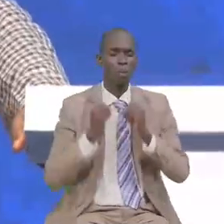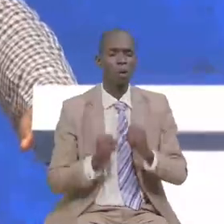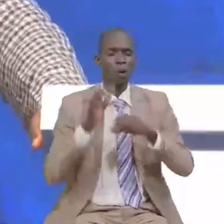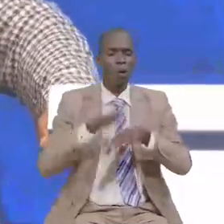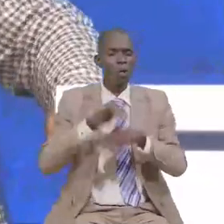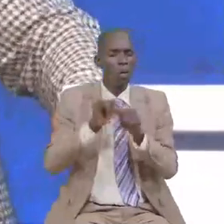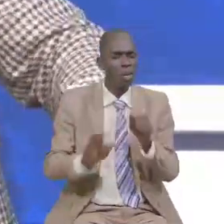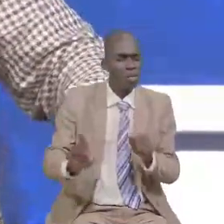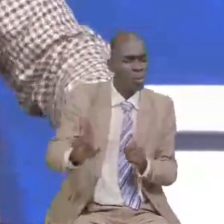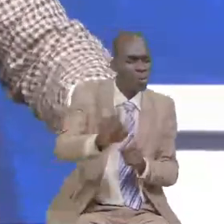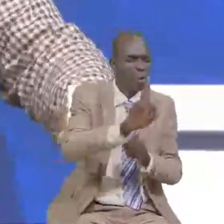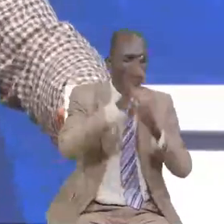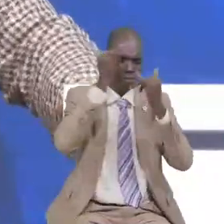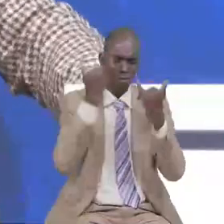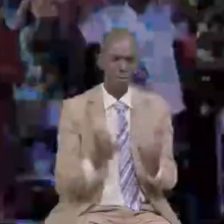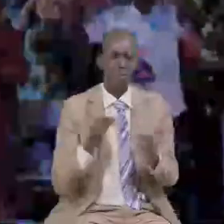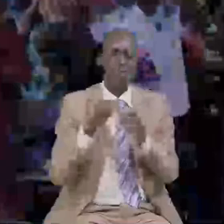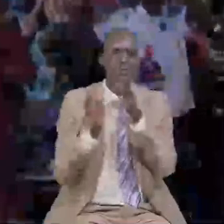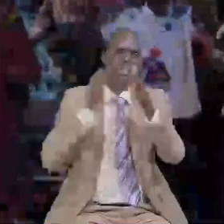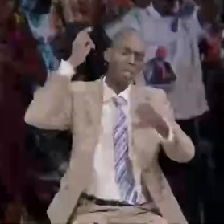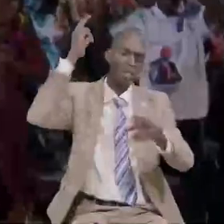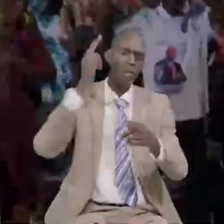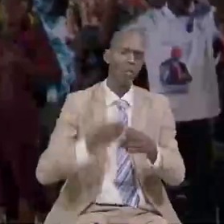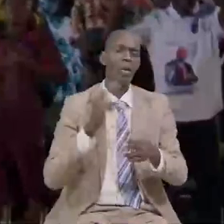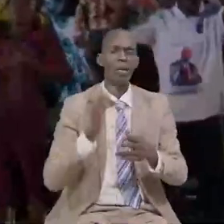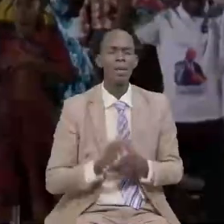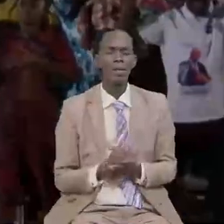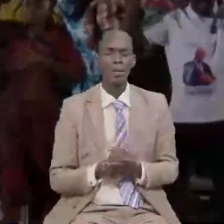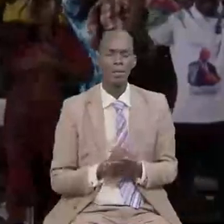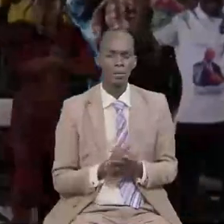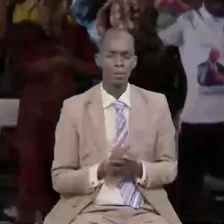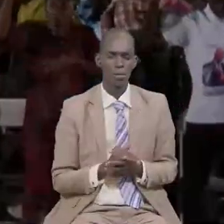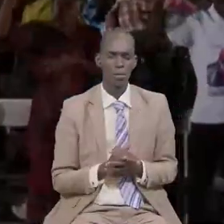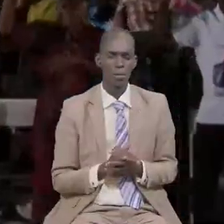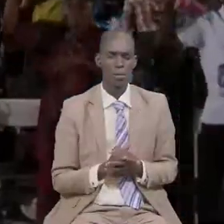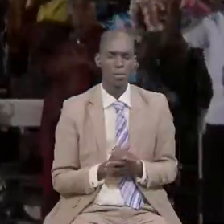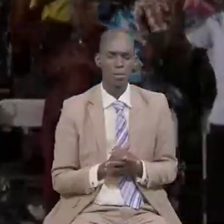puissance dans la vie de tout le monde maintenant, au nom de Jésus-Christ.